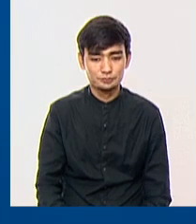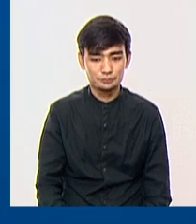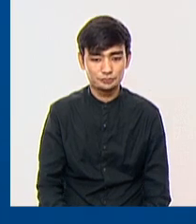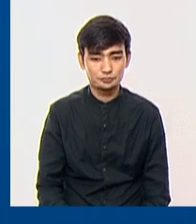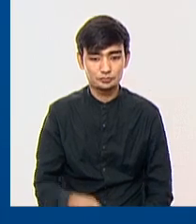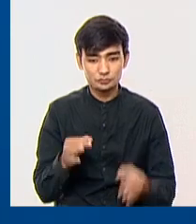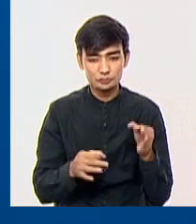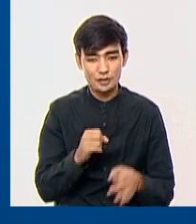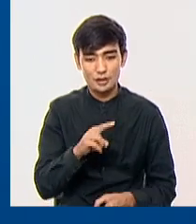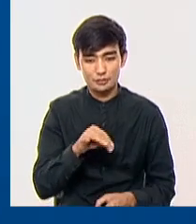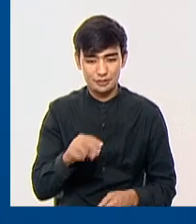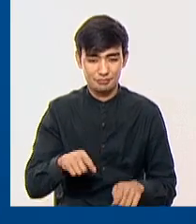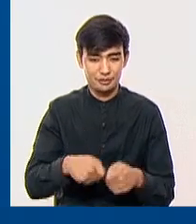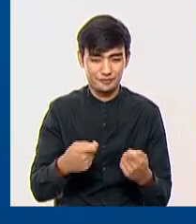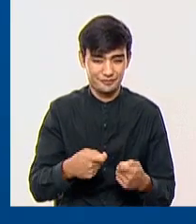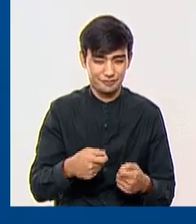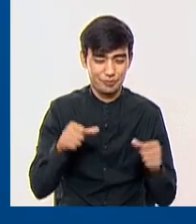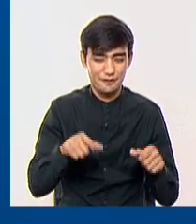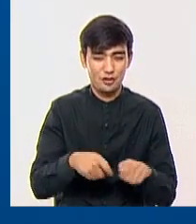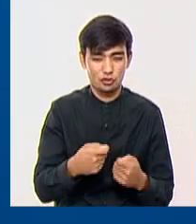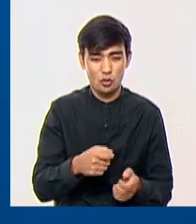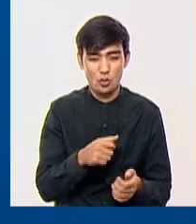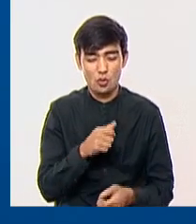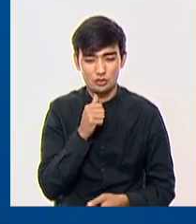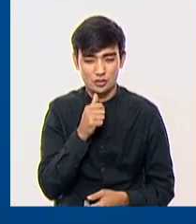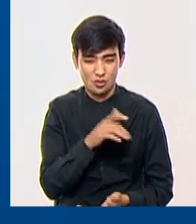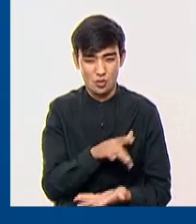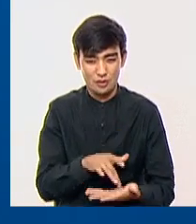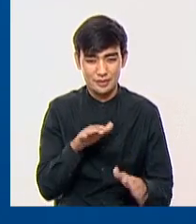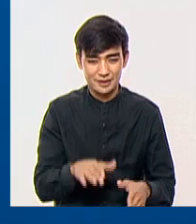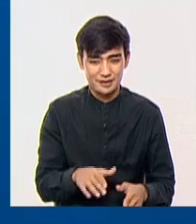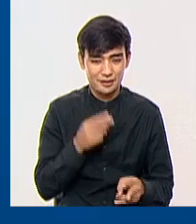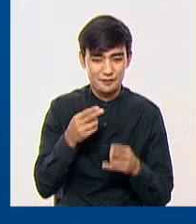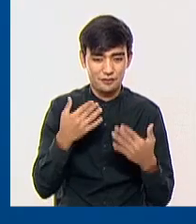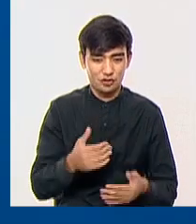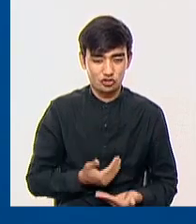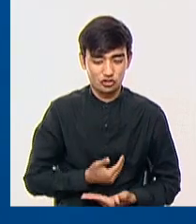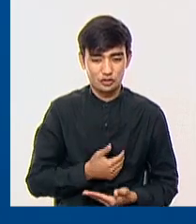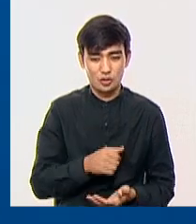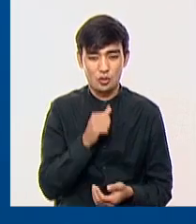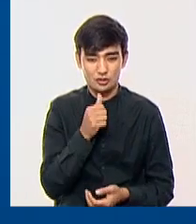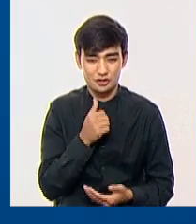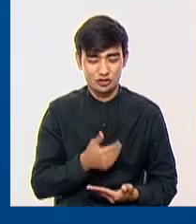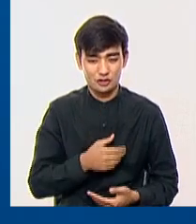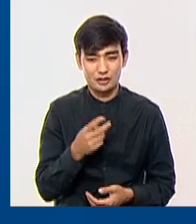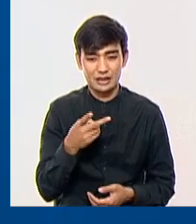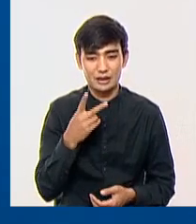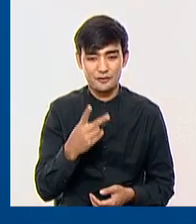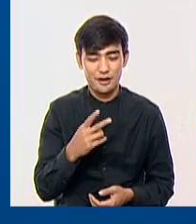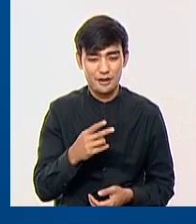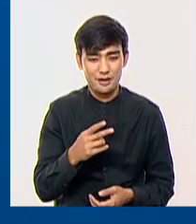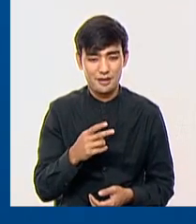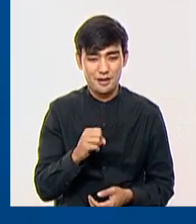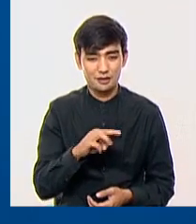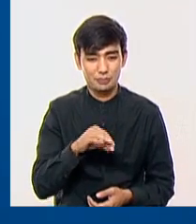Специализированный суд по административным правонарушениям города Костаная поступили в отношении жителя города Костанай два